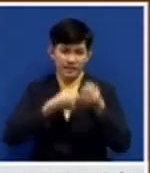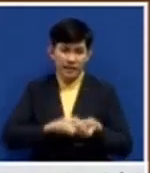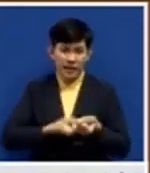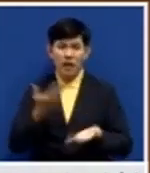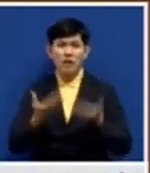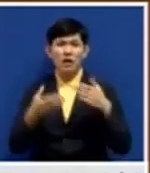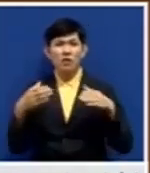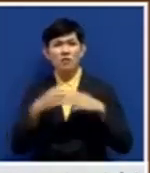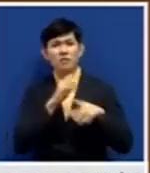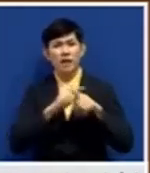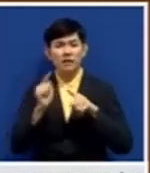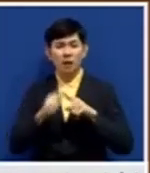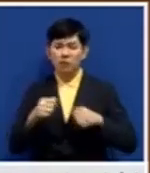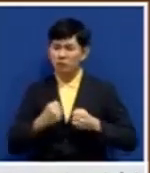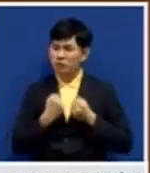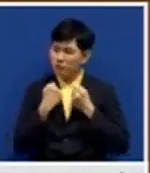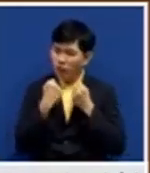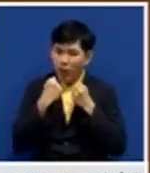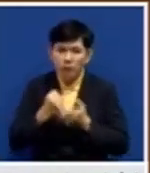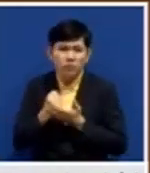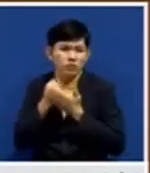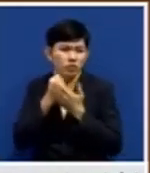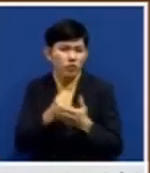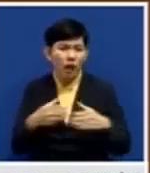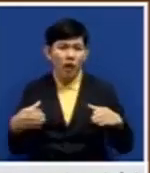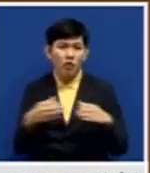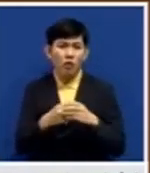องค์กรต่างทุ่มเทไปที่คนจนทั้งสิ้น